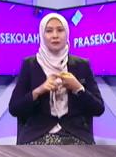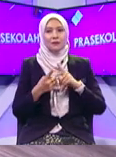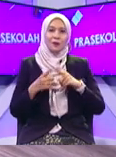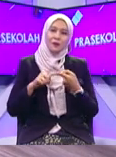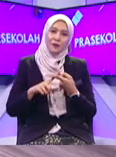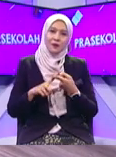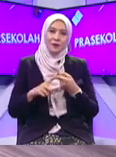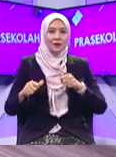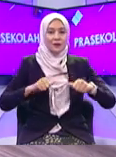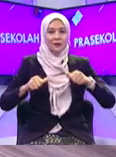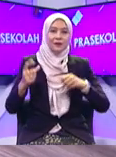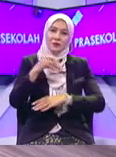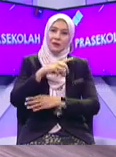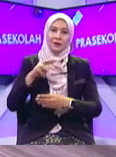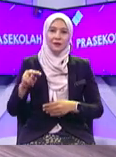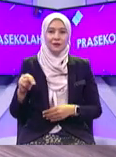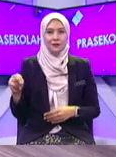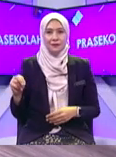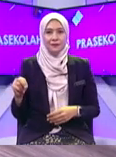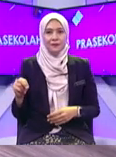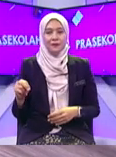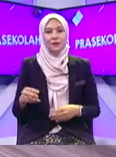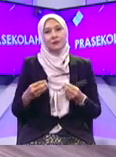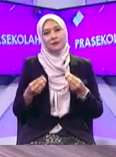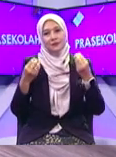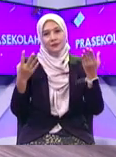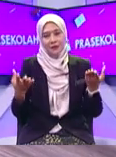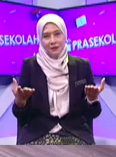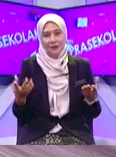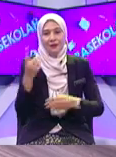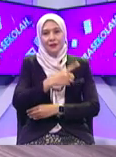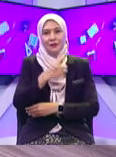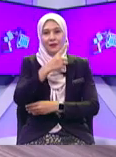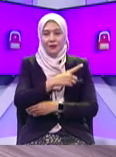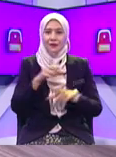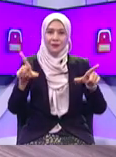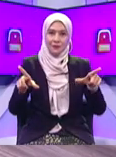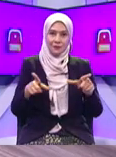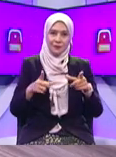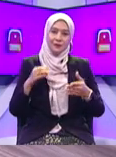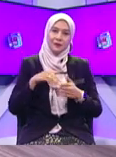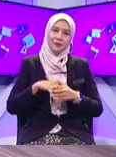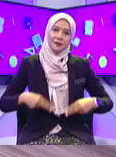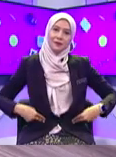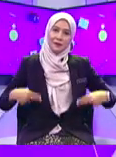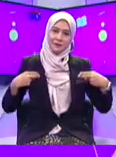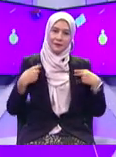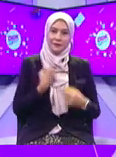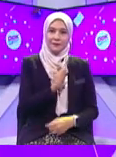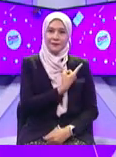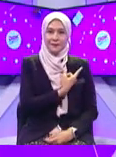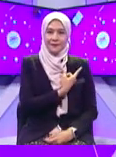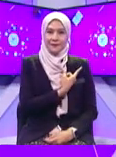mainan kan ada banyak lagi situasi dalam kehidupan kita juga mainan saya